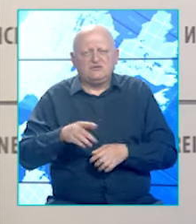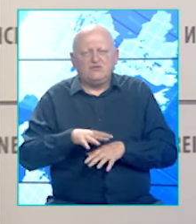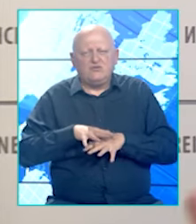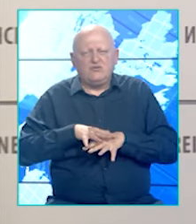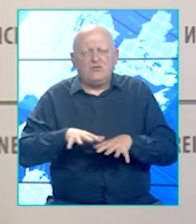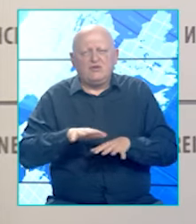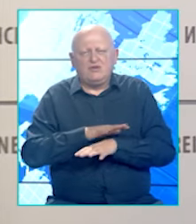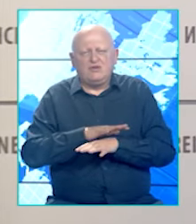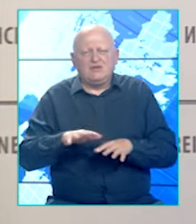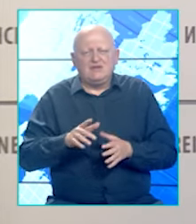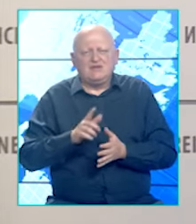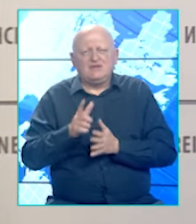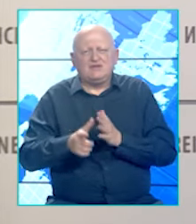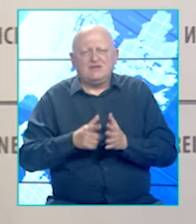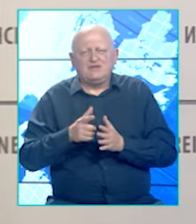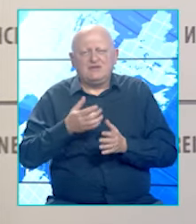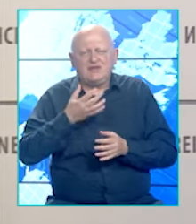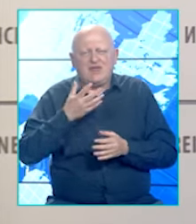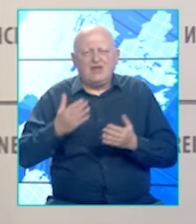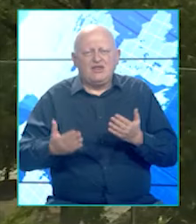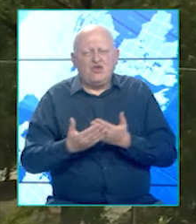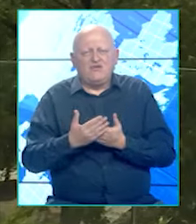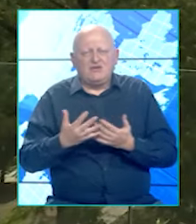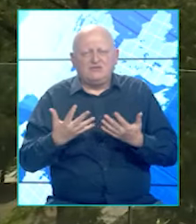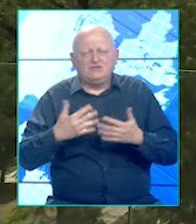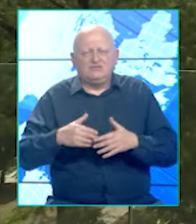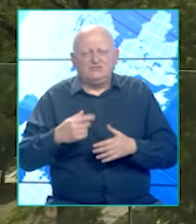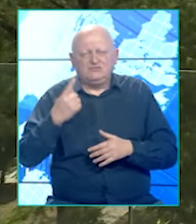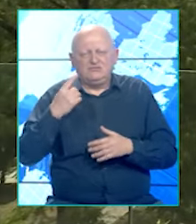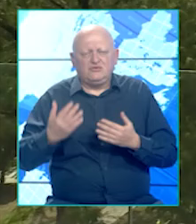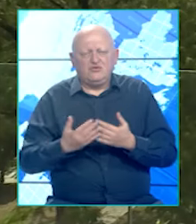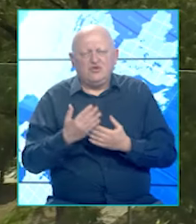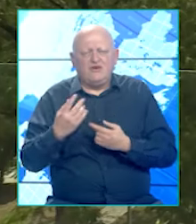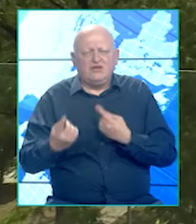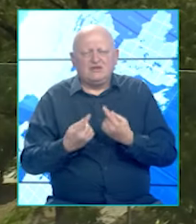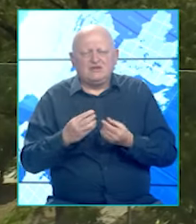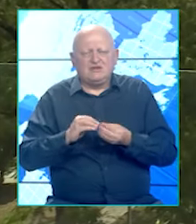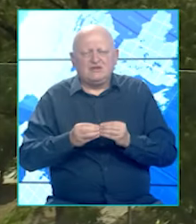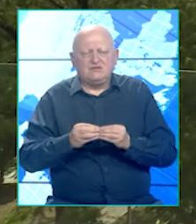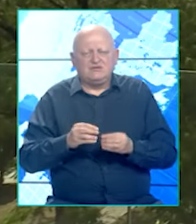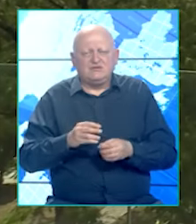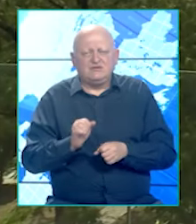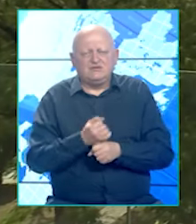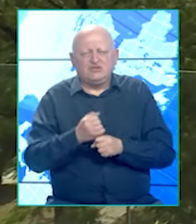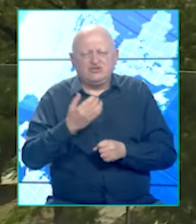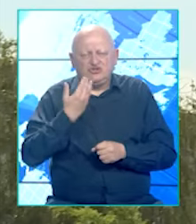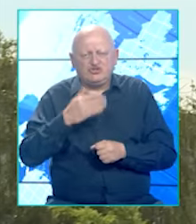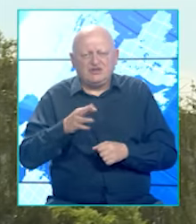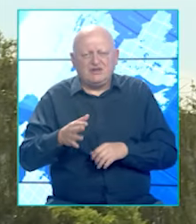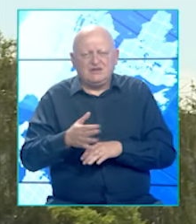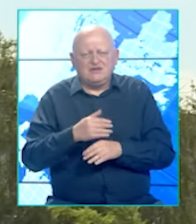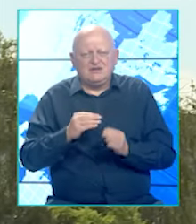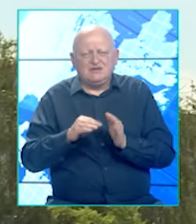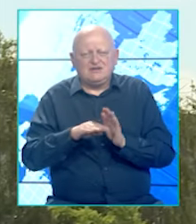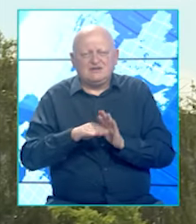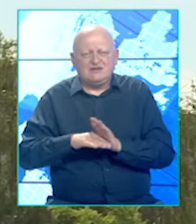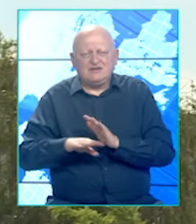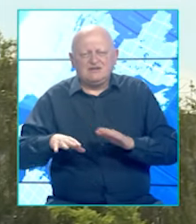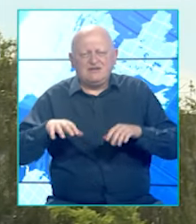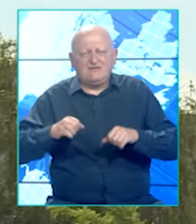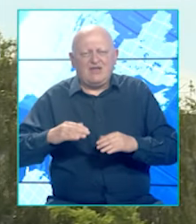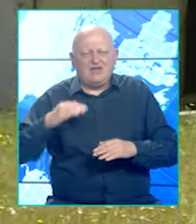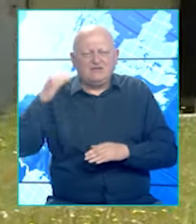potopljene potpuno najsavremenije i najnovije mašine. Prevladavanje novonastale krize i saniranje ekonomske štete zadatak je svih nivoa